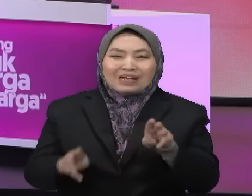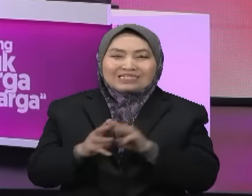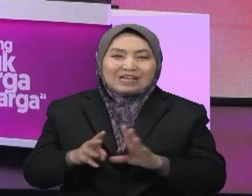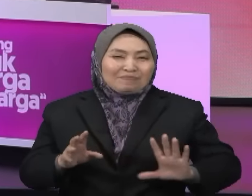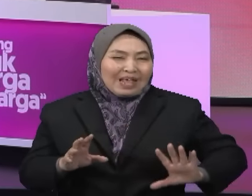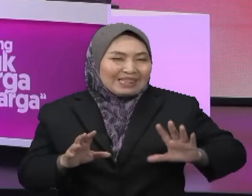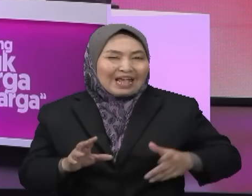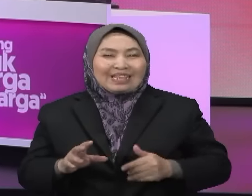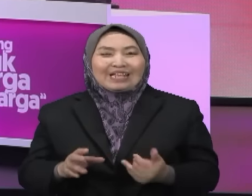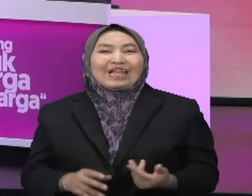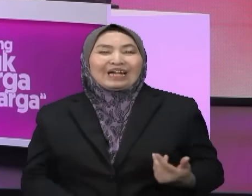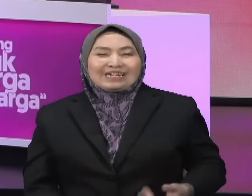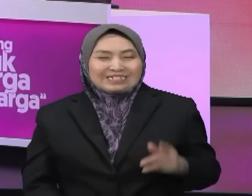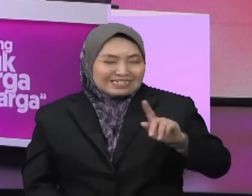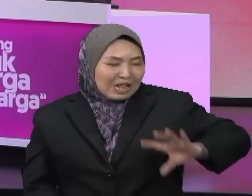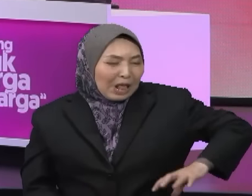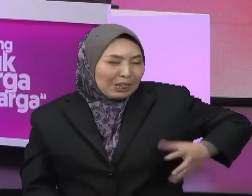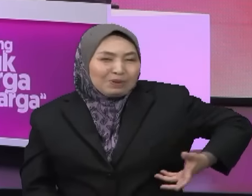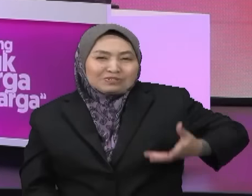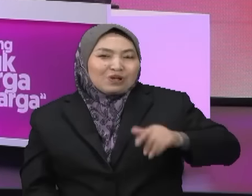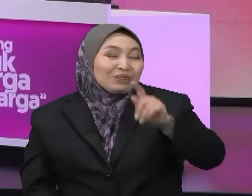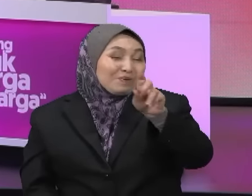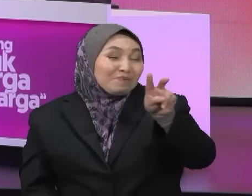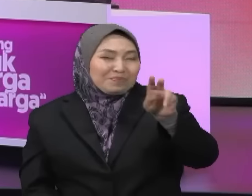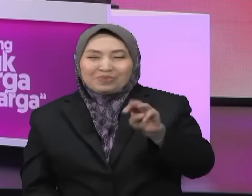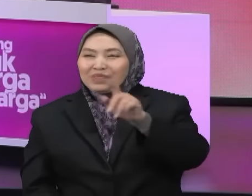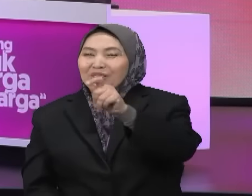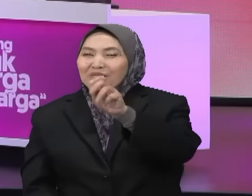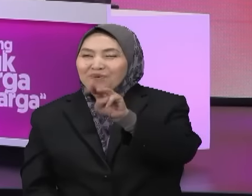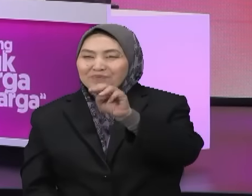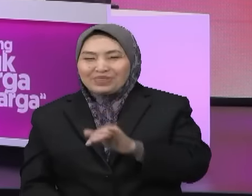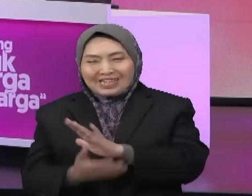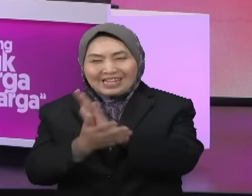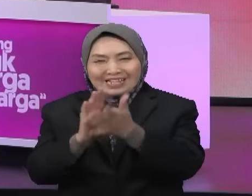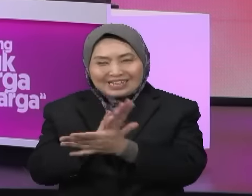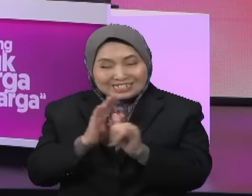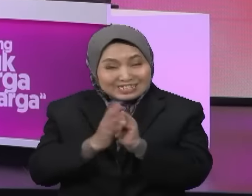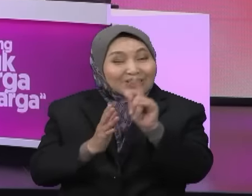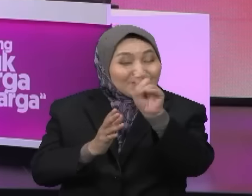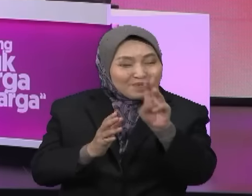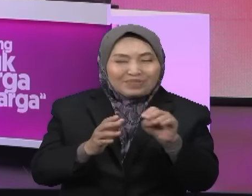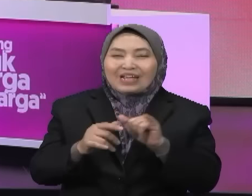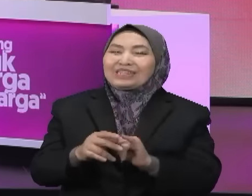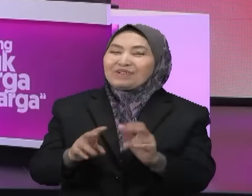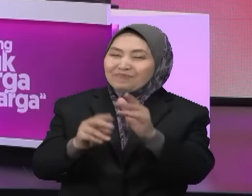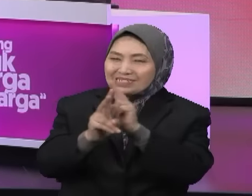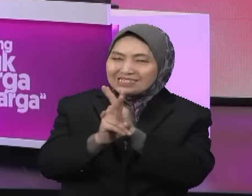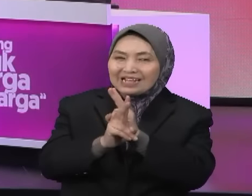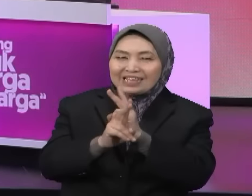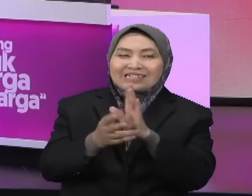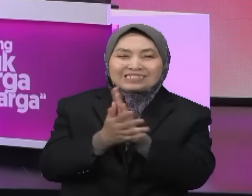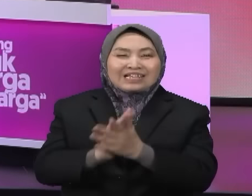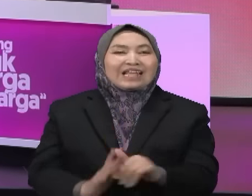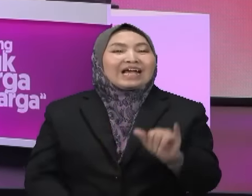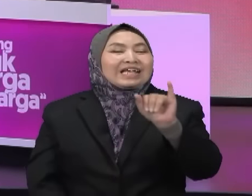kita sah. Untuk berlawan. Tum tum tum tum. Jadi kena betul-betul hati-hati. Idza